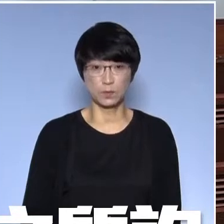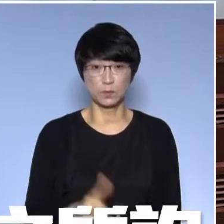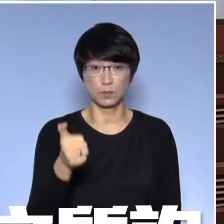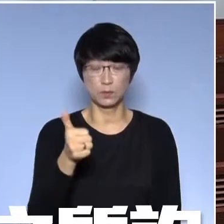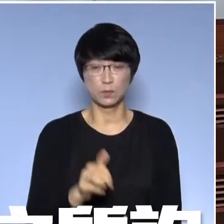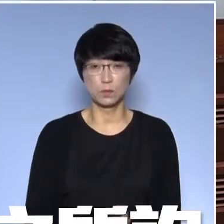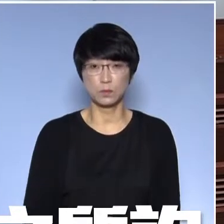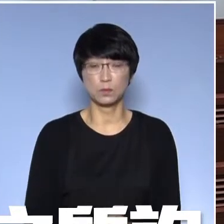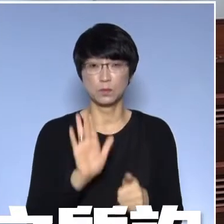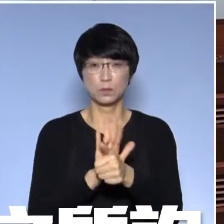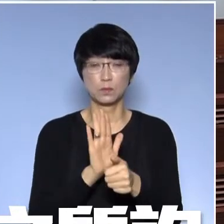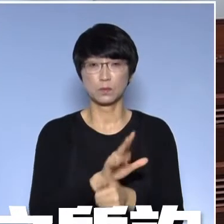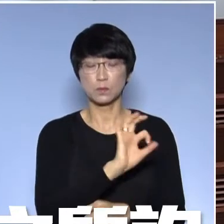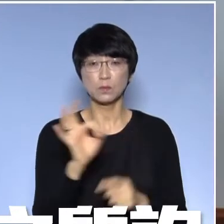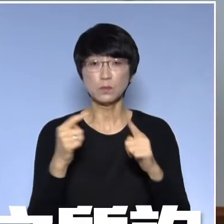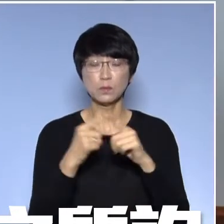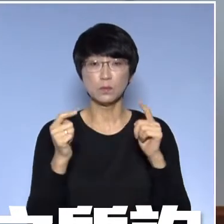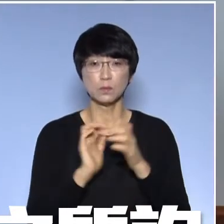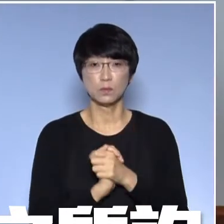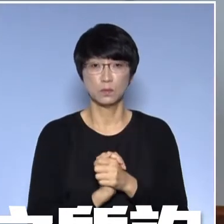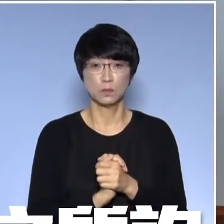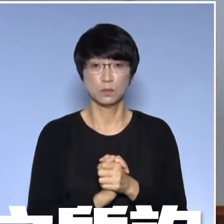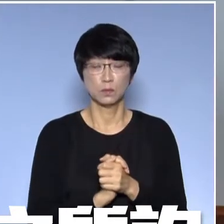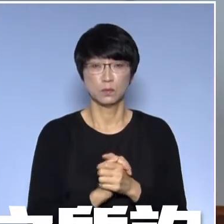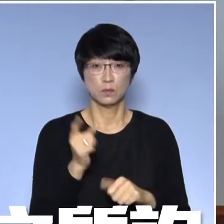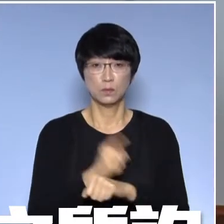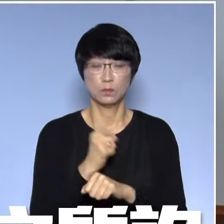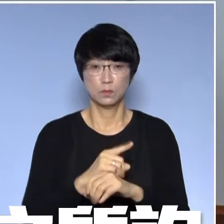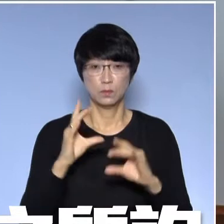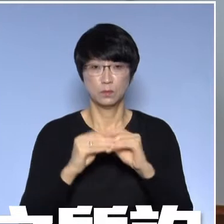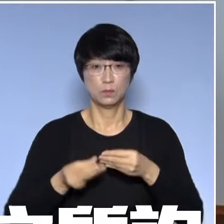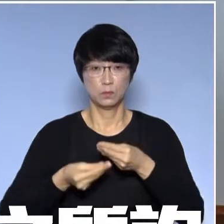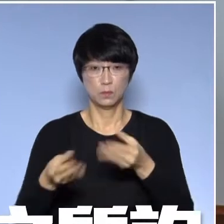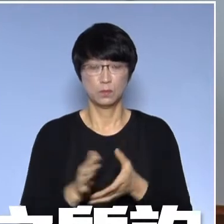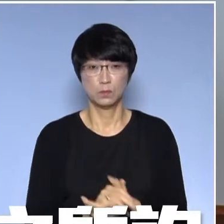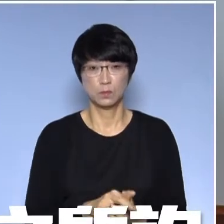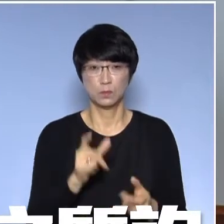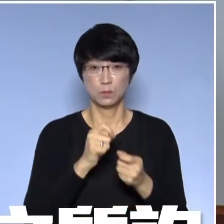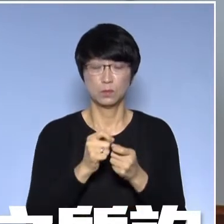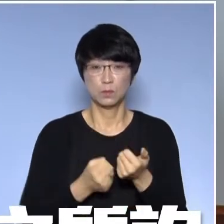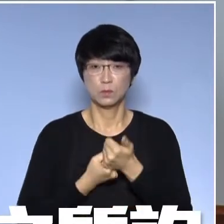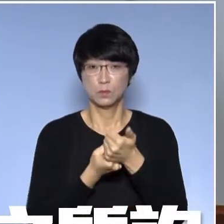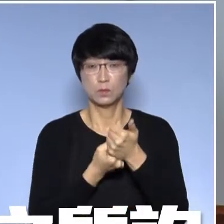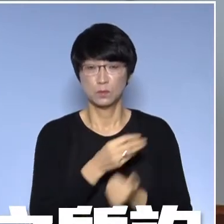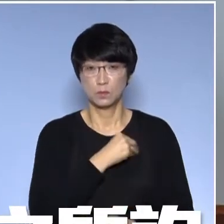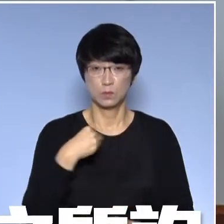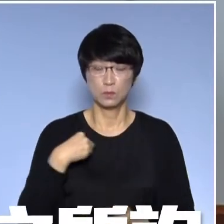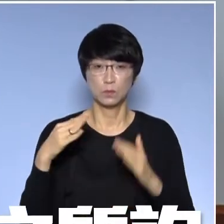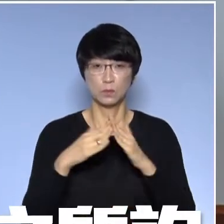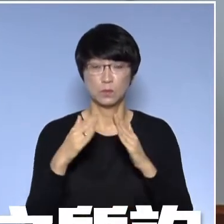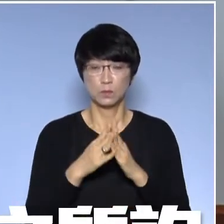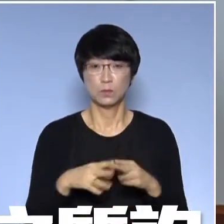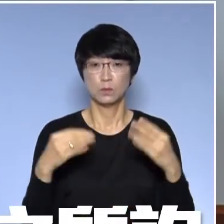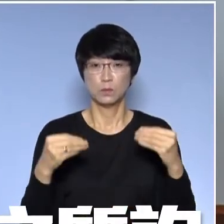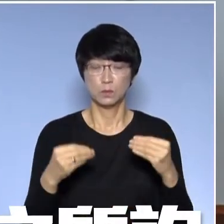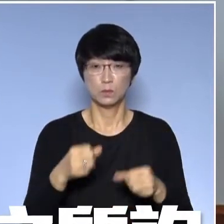協助無家者的工作不單止只是提供臨時住宿，亦都要配合多些支援的服務，好像醫療、家庭輔導、就業